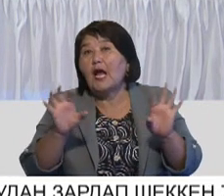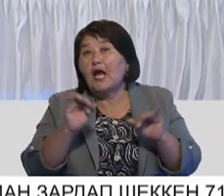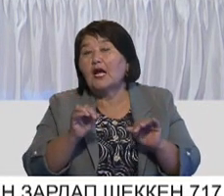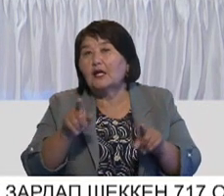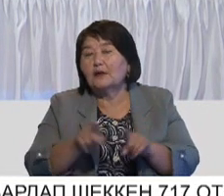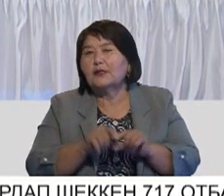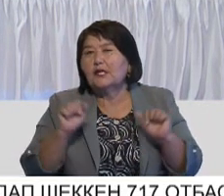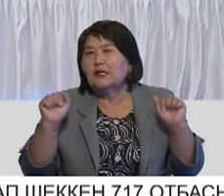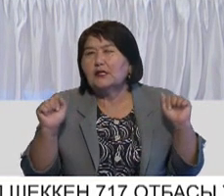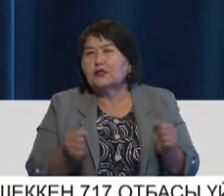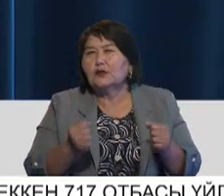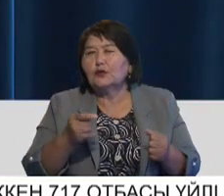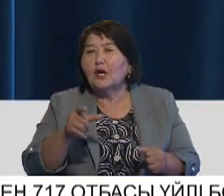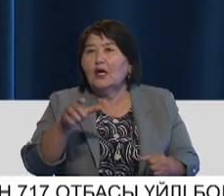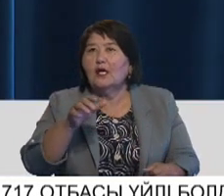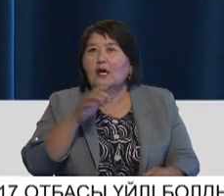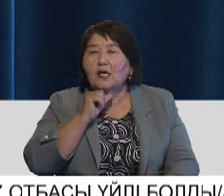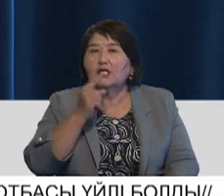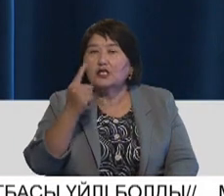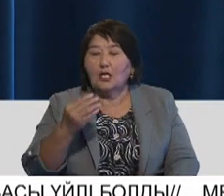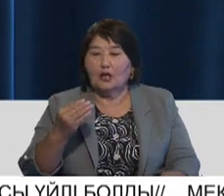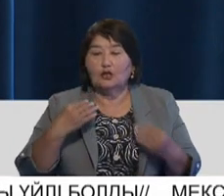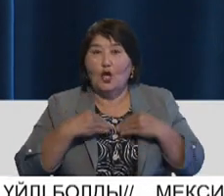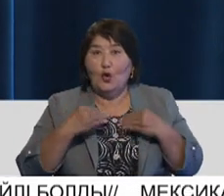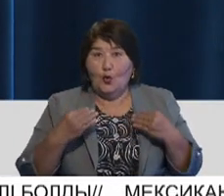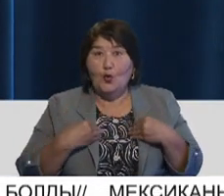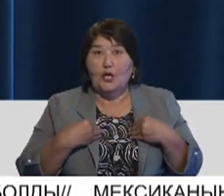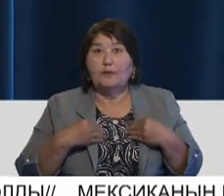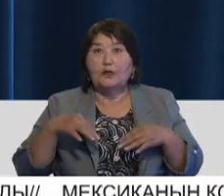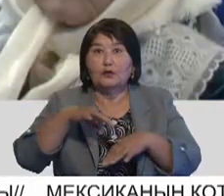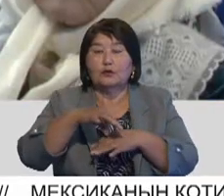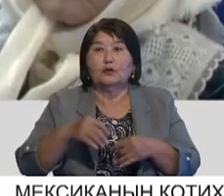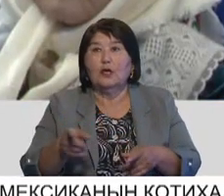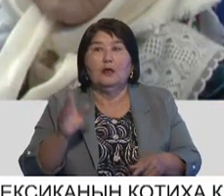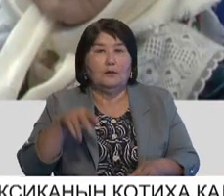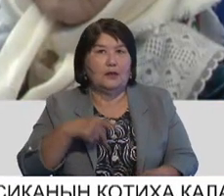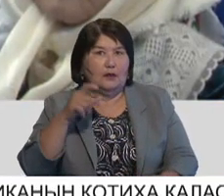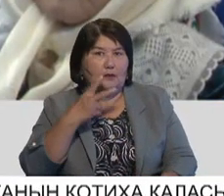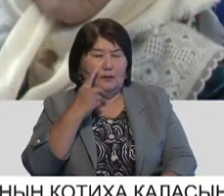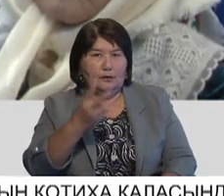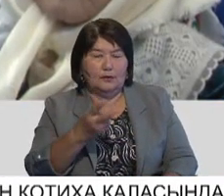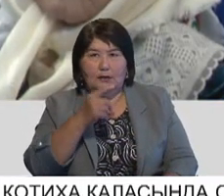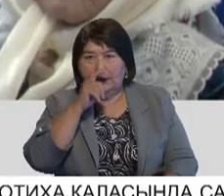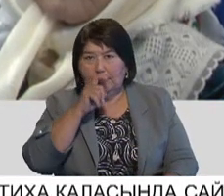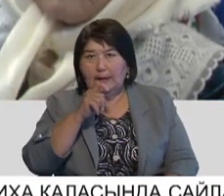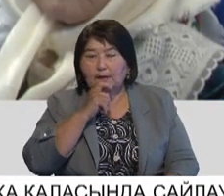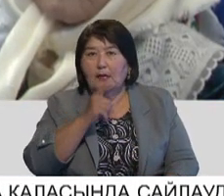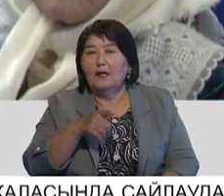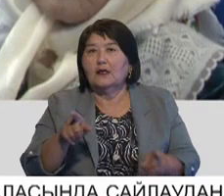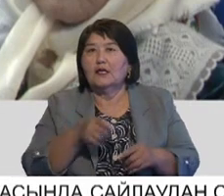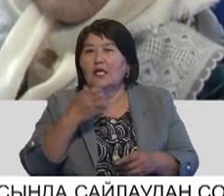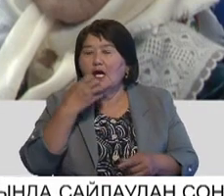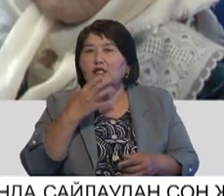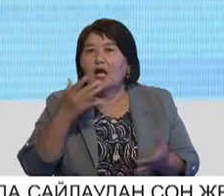әңгімелерде қыстың қақаған суығында әулие жалғыз көйлекпен жүретіні айтылады. Көңілінде күмәні бар кей адамдардың көзін жеткізу үшін қайнап